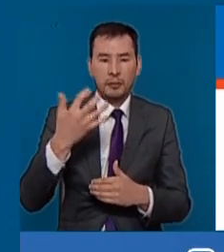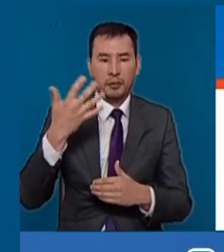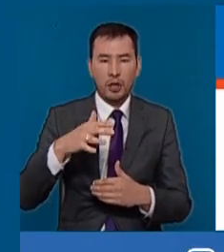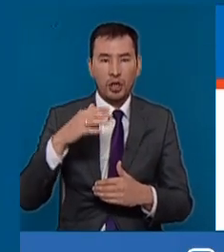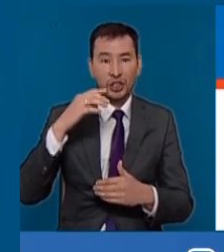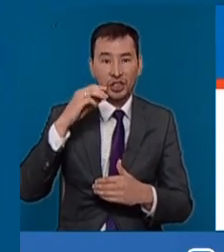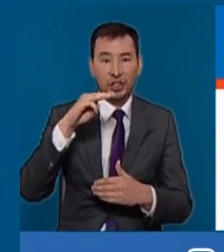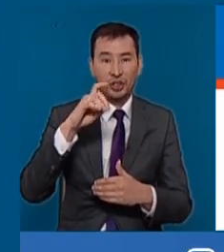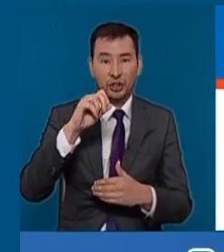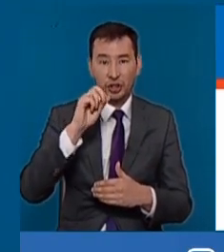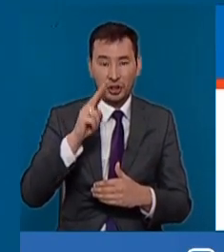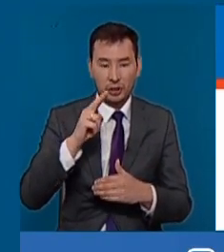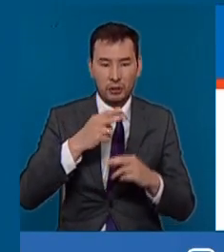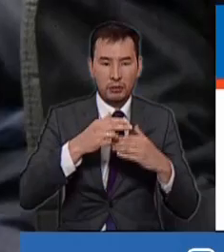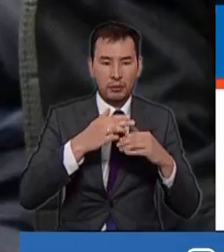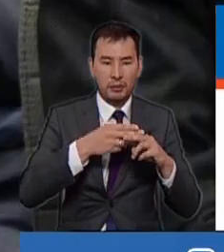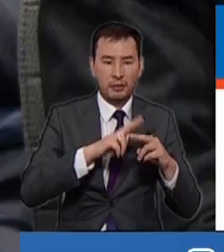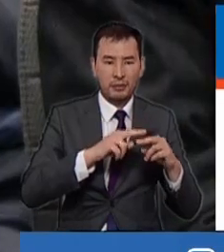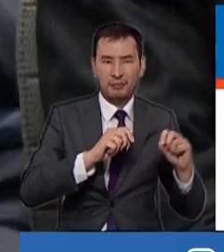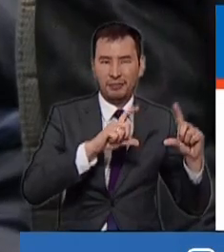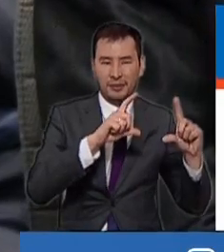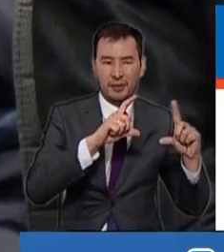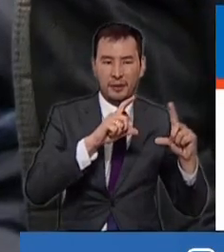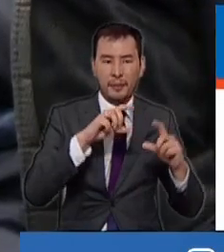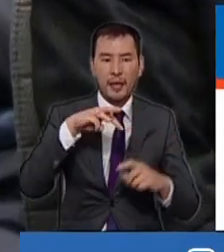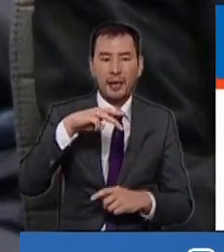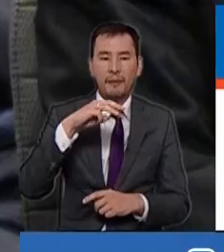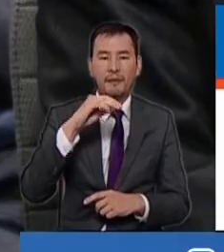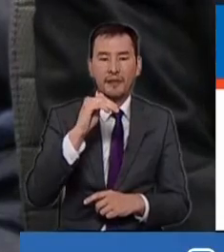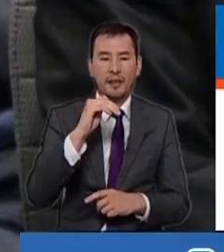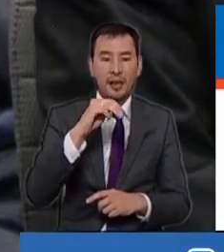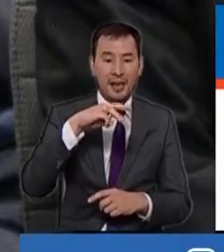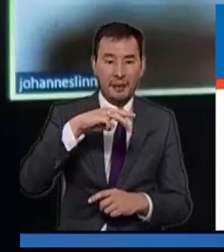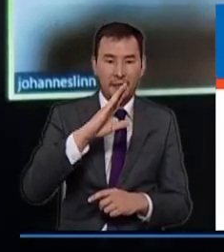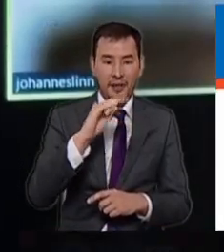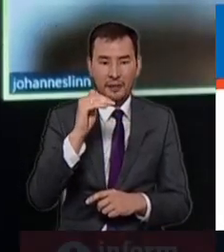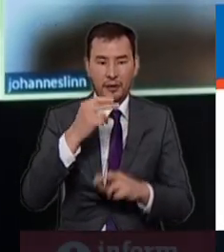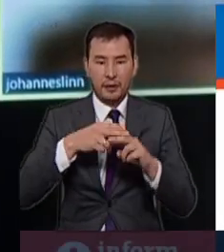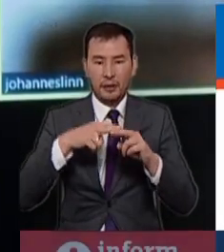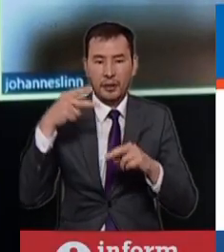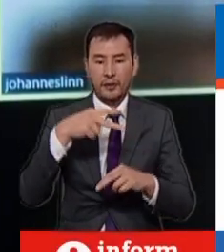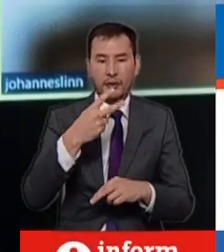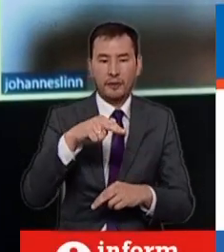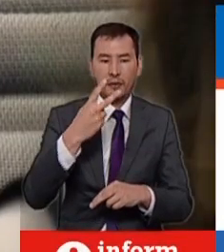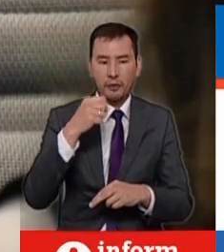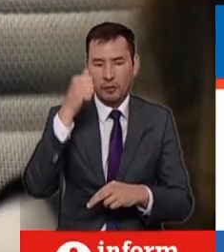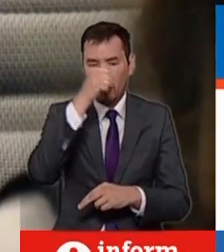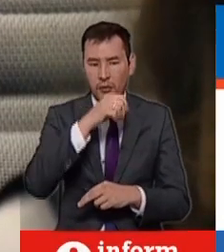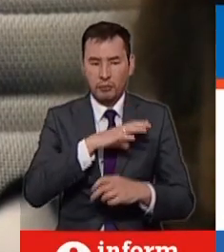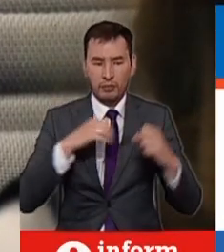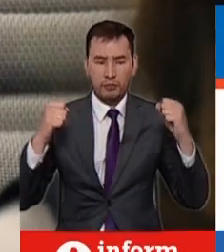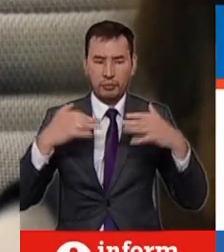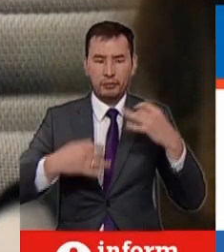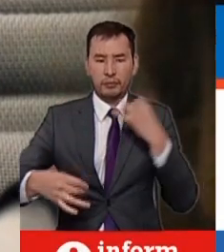Таджикистан поднял всего лишь на 25 базовых пунктов. По оценкам МВФ, инфляция прошла свой пик в 2022 году, но остается высокой во